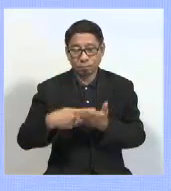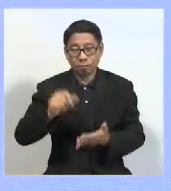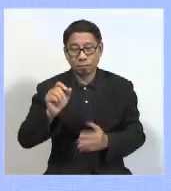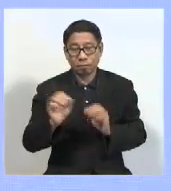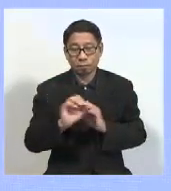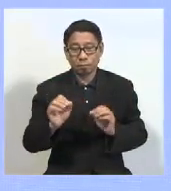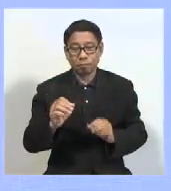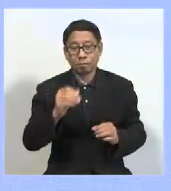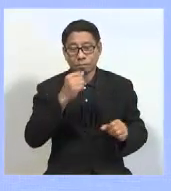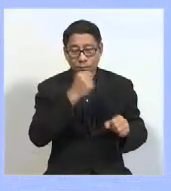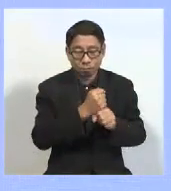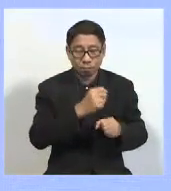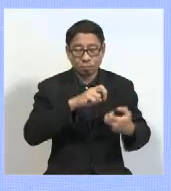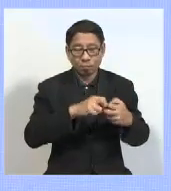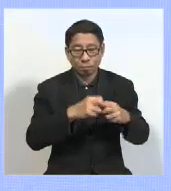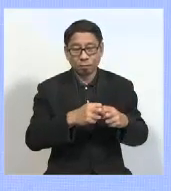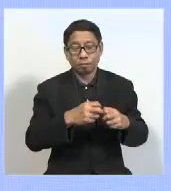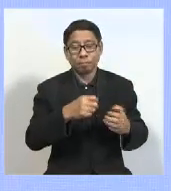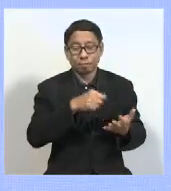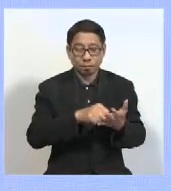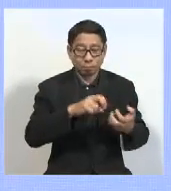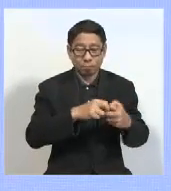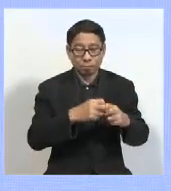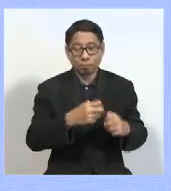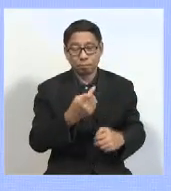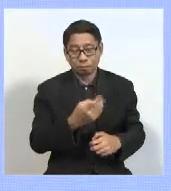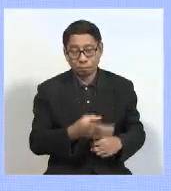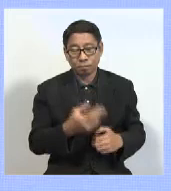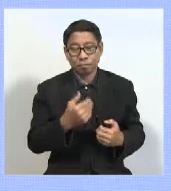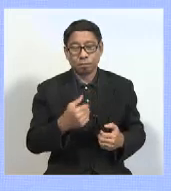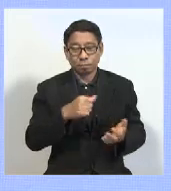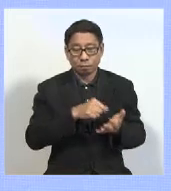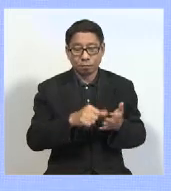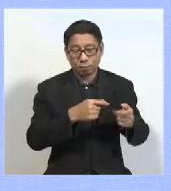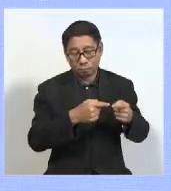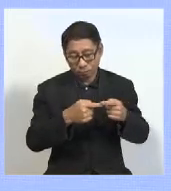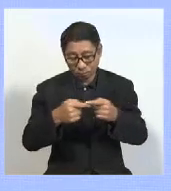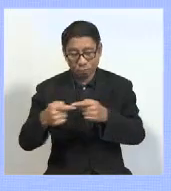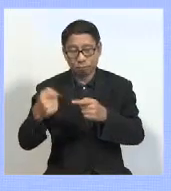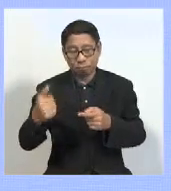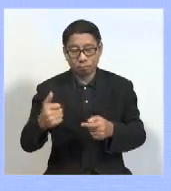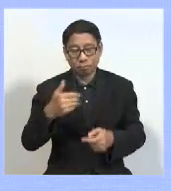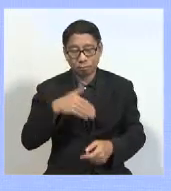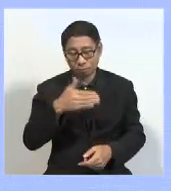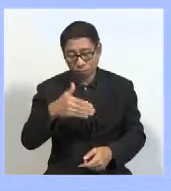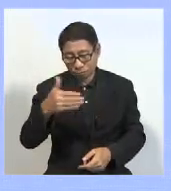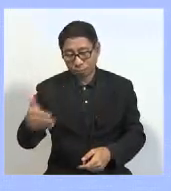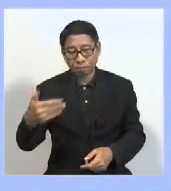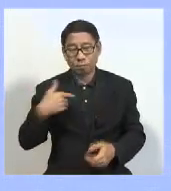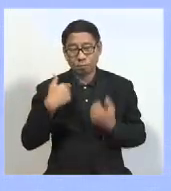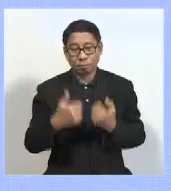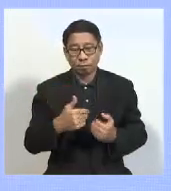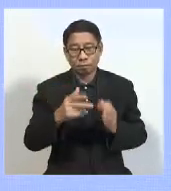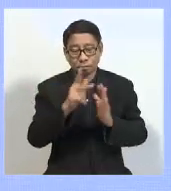องว่าวันนี้เราเข้ามาทำอะไรมาแก้ปัญหาอะไรบ้างรัฐบาลที่แล้วทำแก้ปัญหาอะไรบ้างอะไรที่มาแก้ต่อในรัฐบาลนี้ก็ทำต่อไปก็กติก